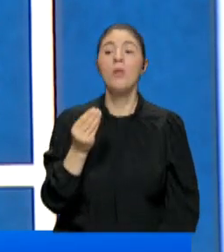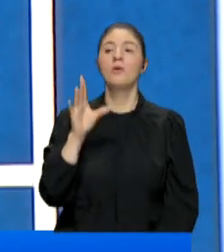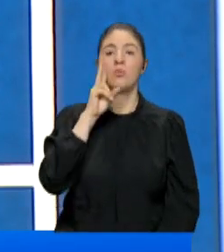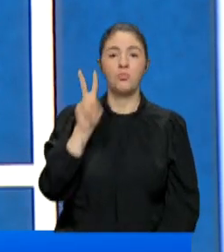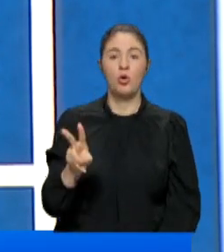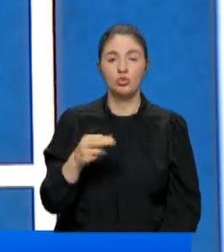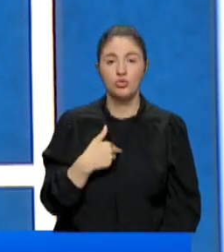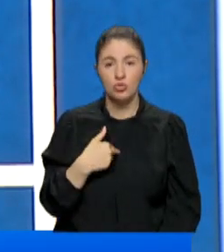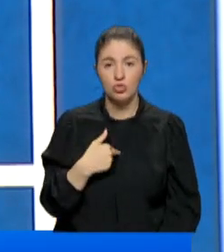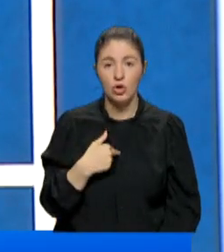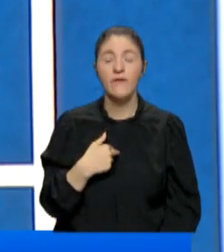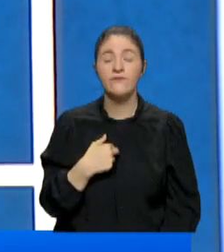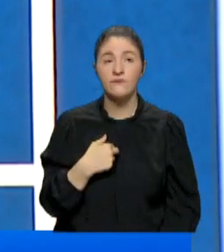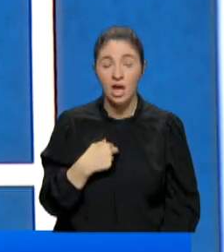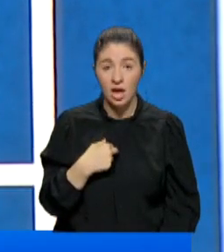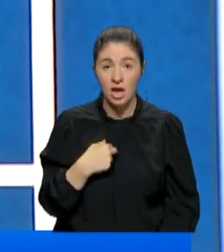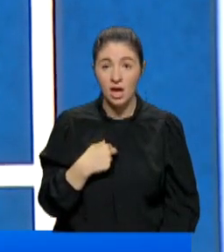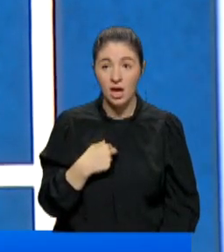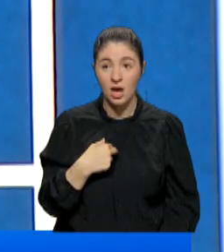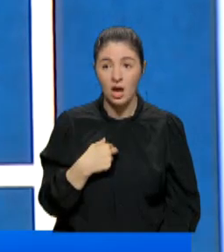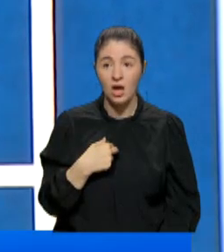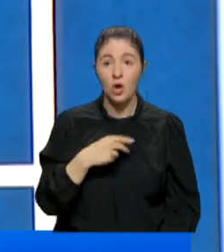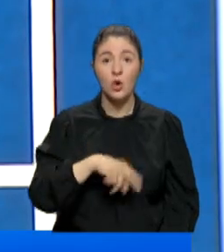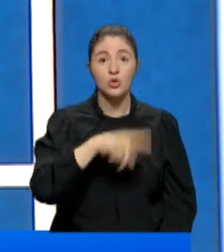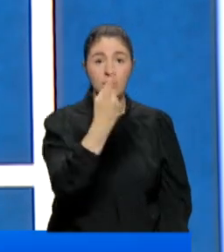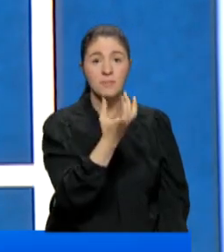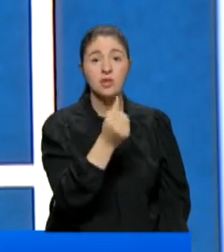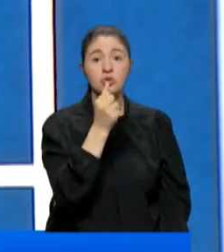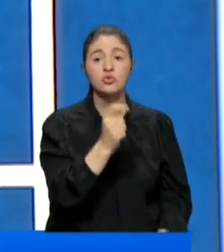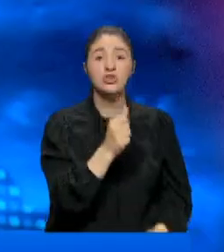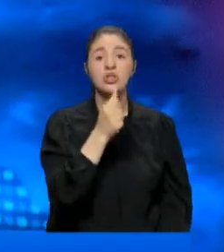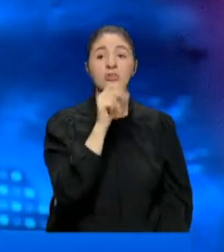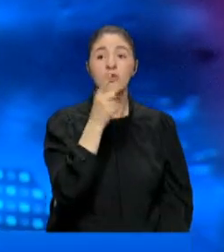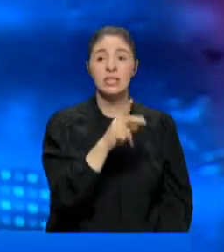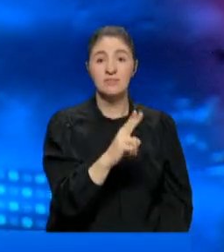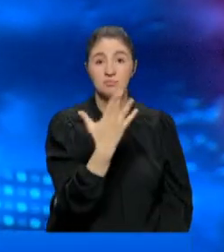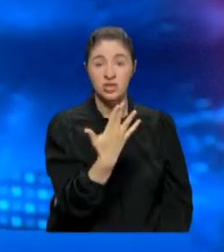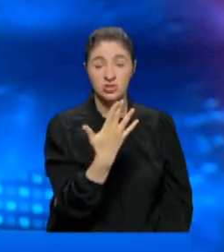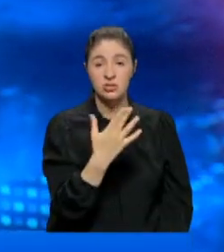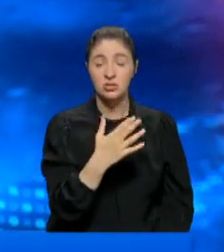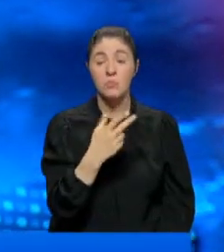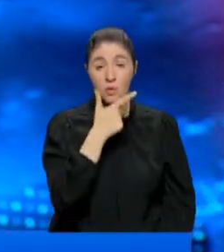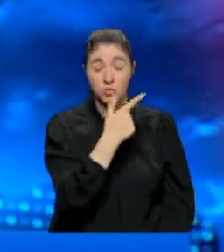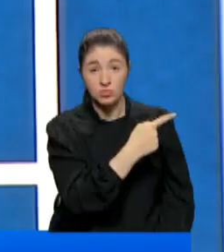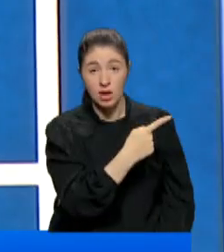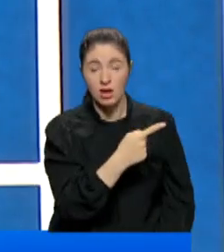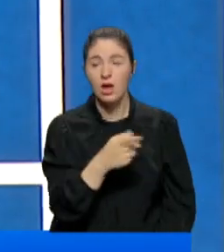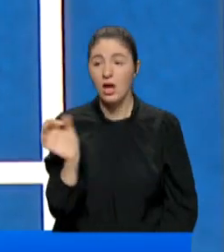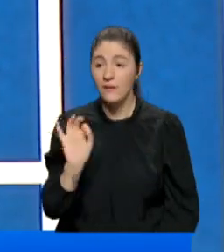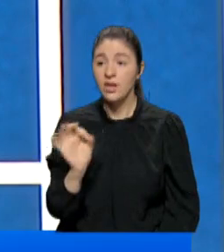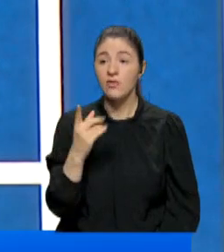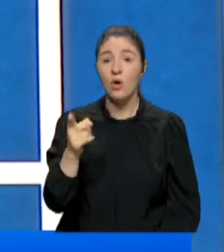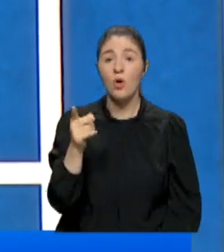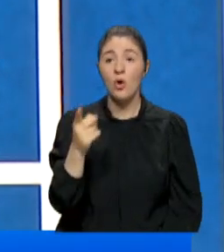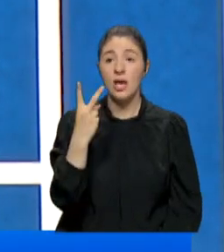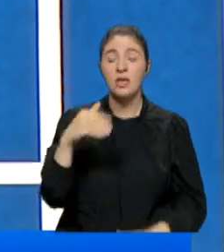ettik. Ve günde bir bardak süt içemeyen %75 çocuklarımız. Tabii. Bodrum'da. Evet, evet. Ve o